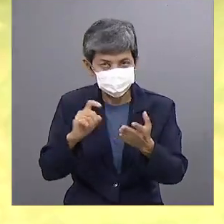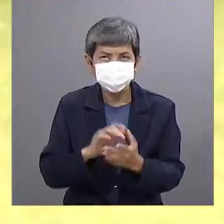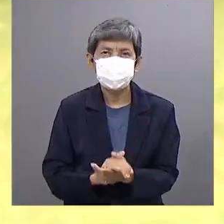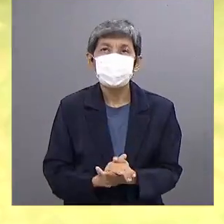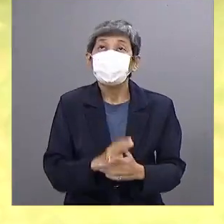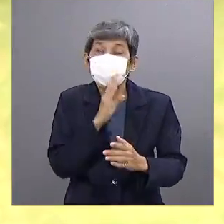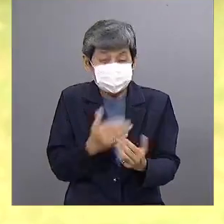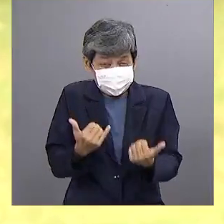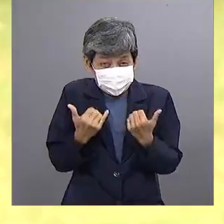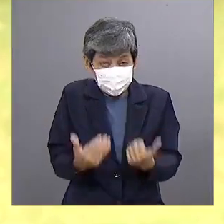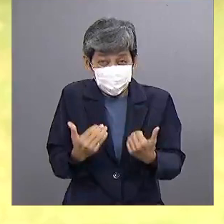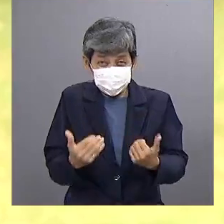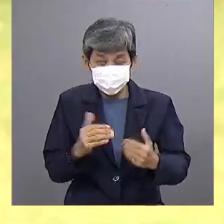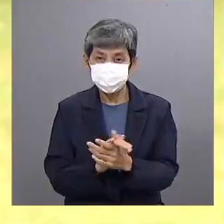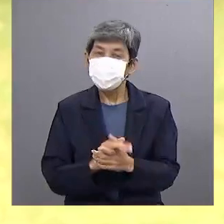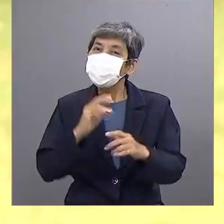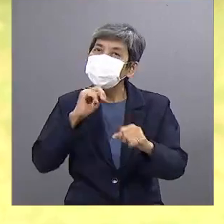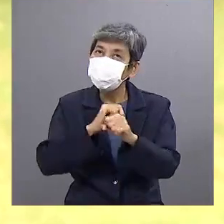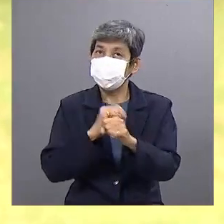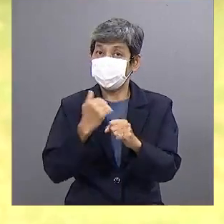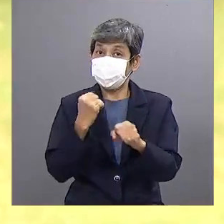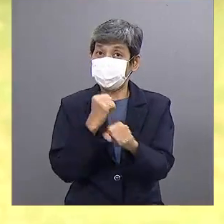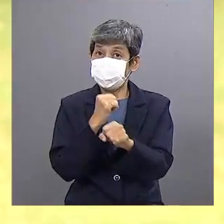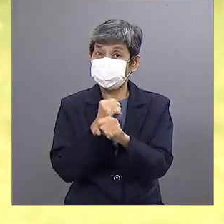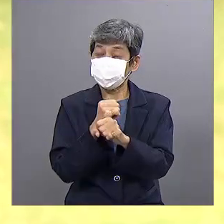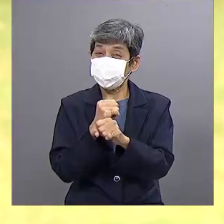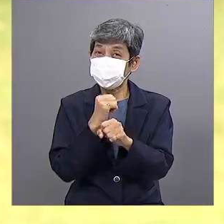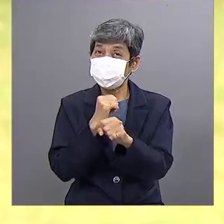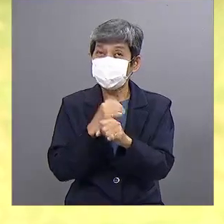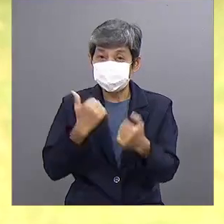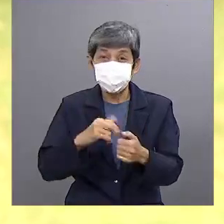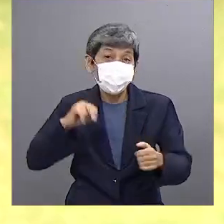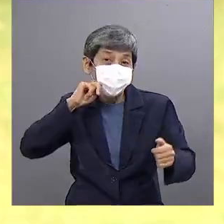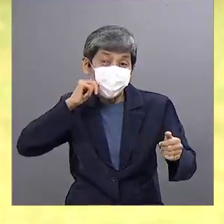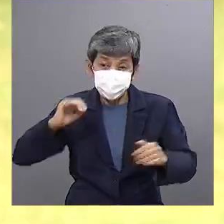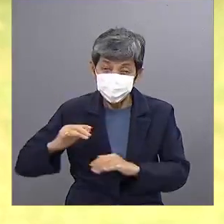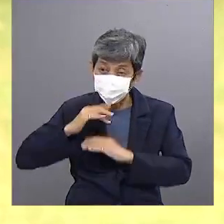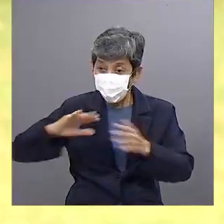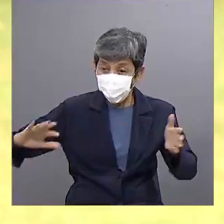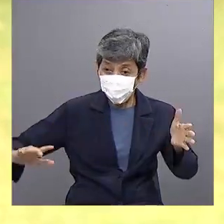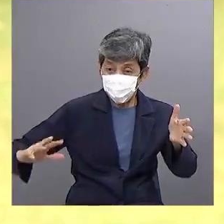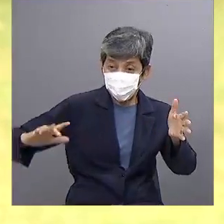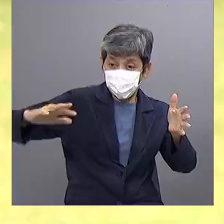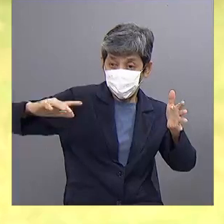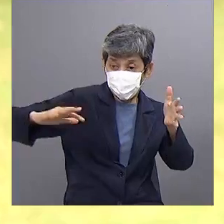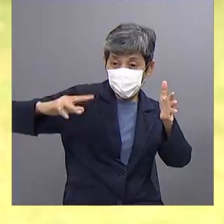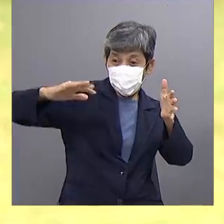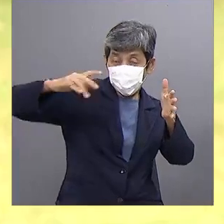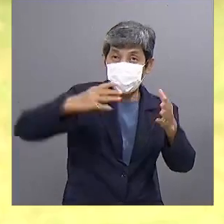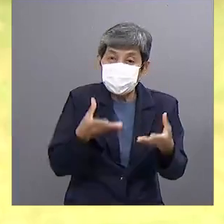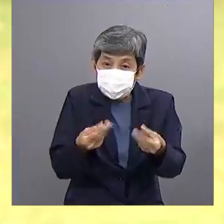ตนะพอพูดถึงเรื่องการปรับตัวการเพิ่มขึ้นของระดับน้ำทะเลเนี่ยคนมักจะคิดถึงวิธี